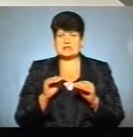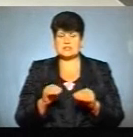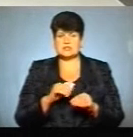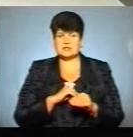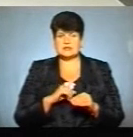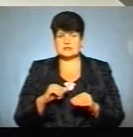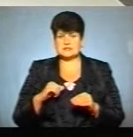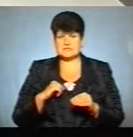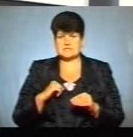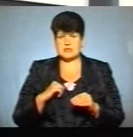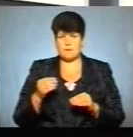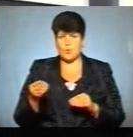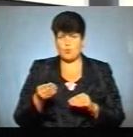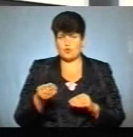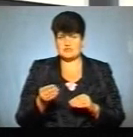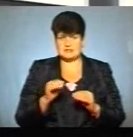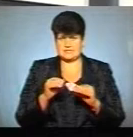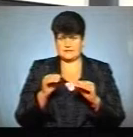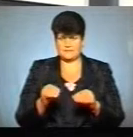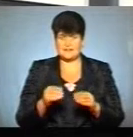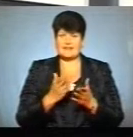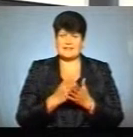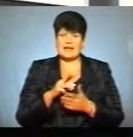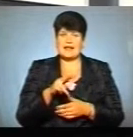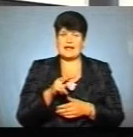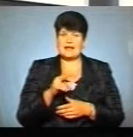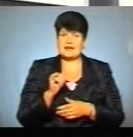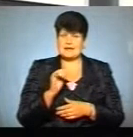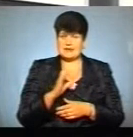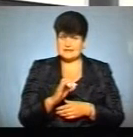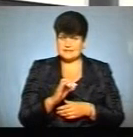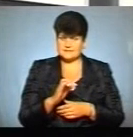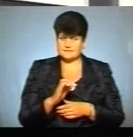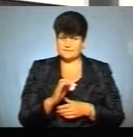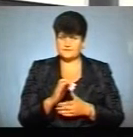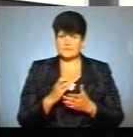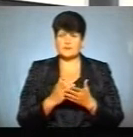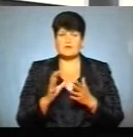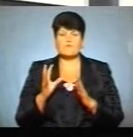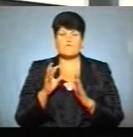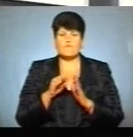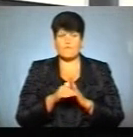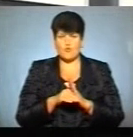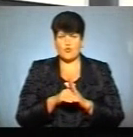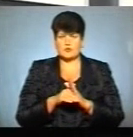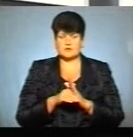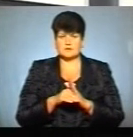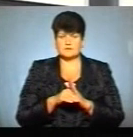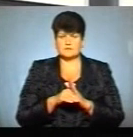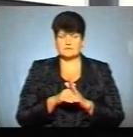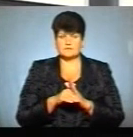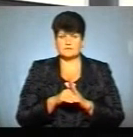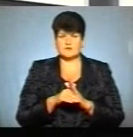тому що є різниця між формулюванням «ліс», тобто всі ліси у нас входять до компетенції